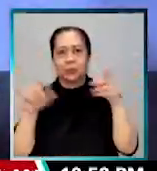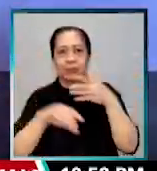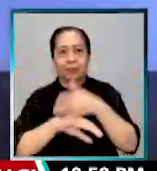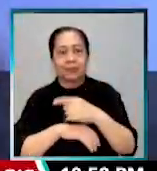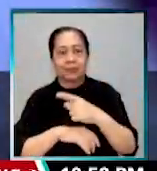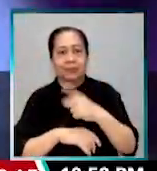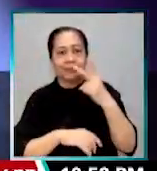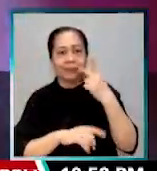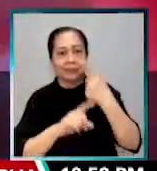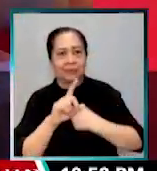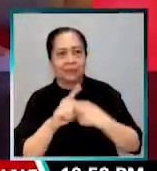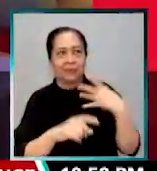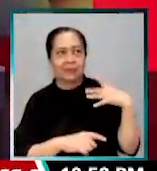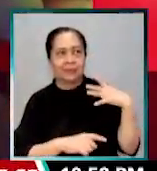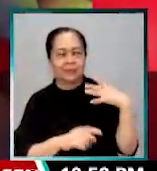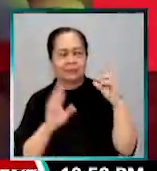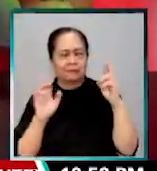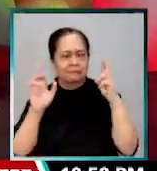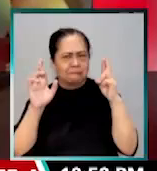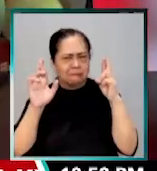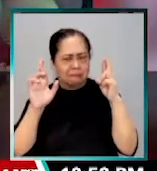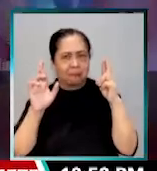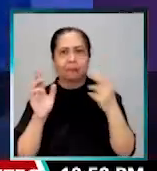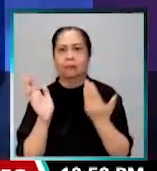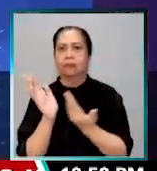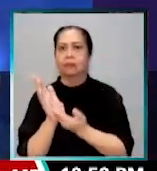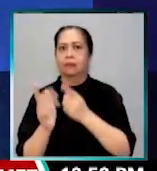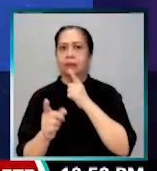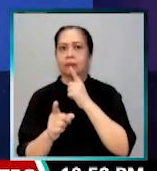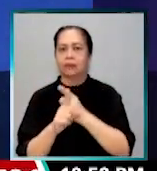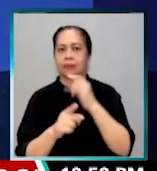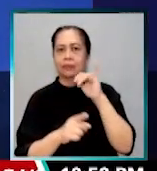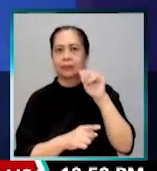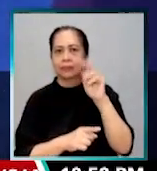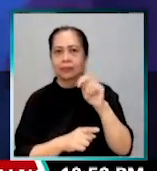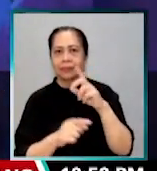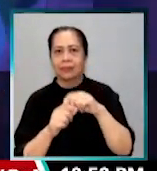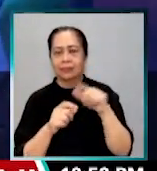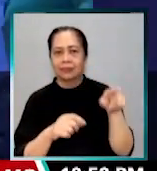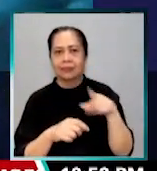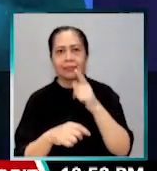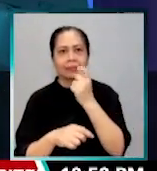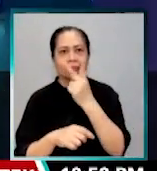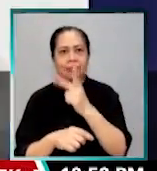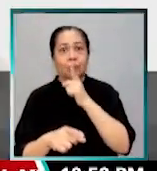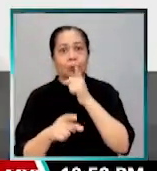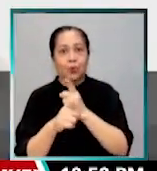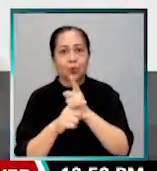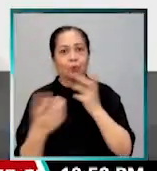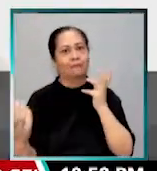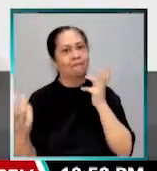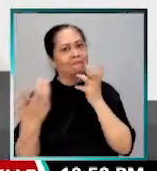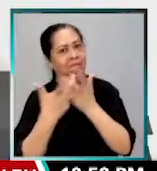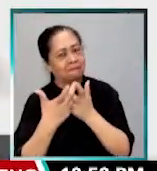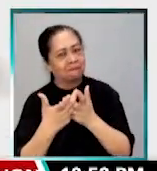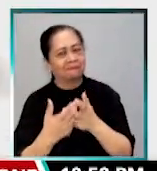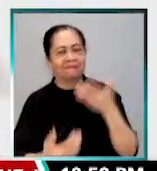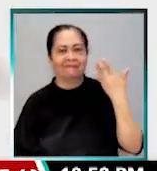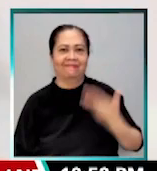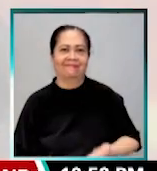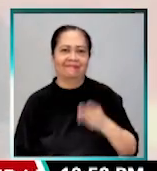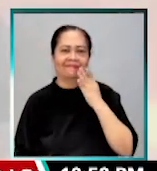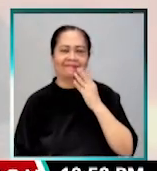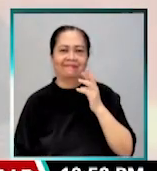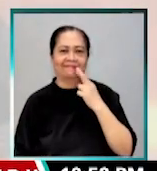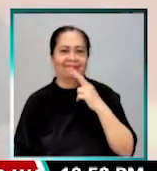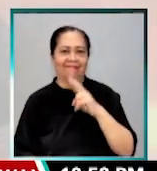buwan na manifestation, napatunayan si Ian at ang TV totoong meant to be. Bernadette Reyes,